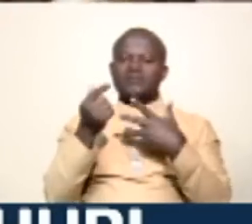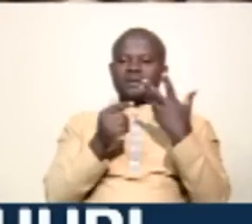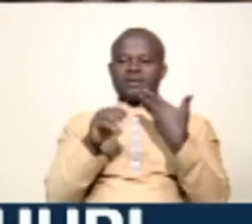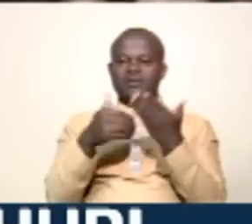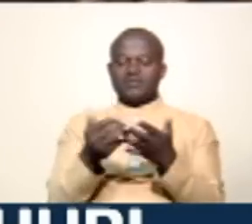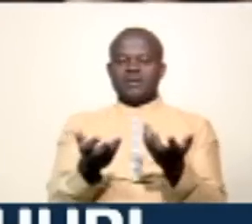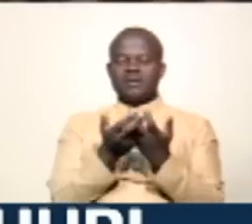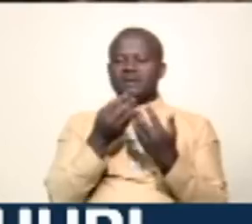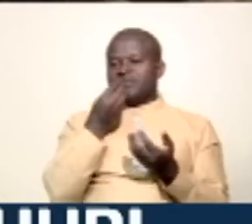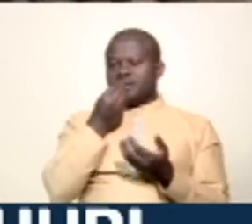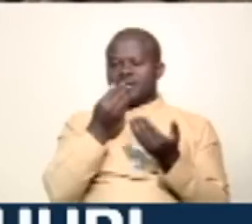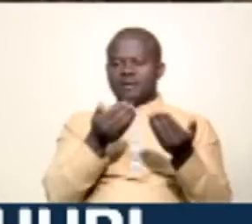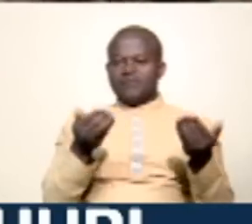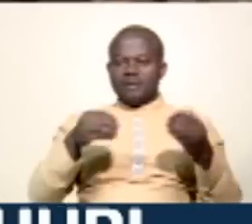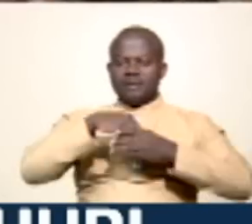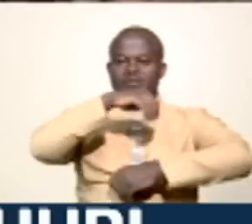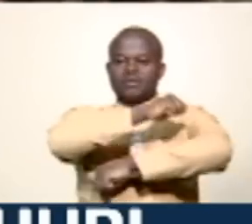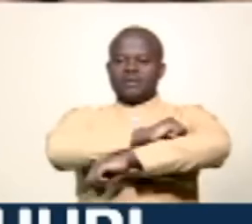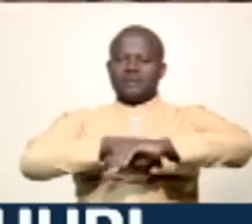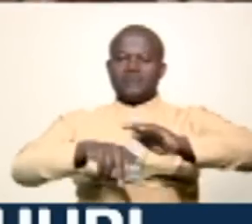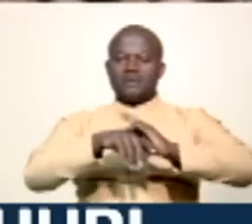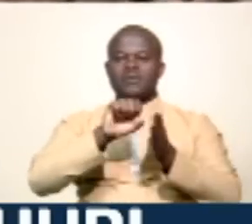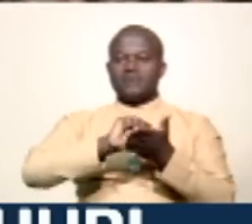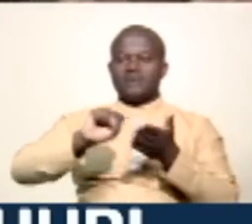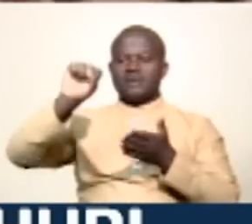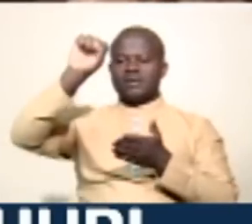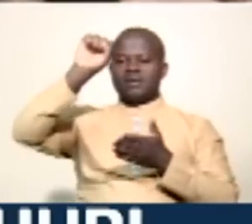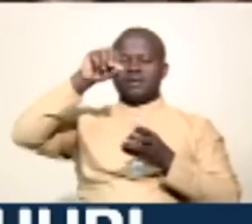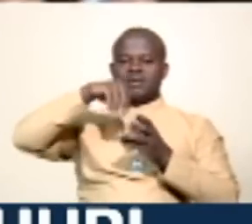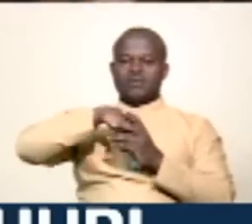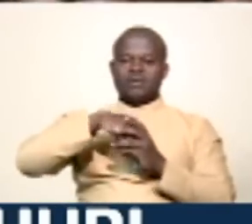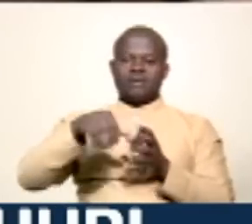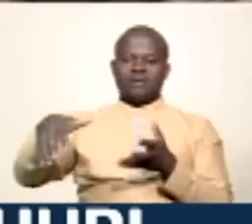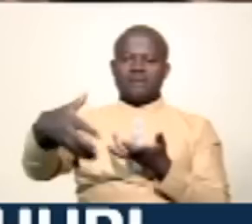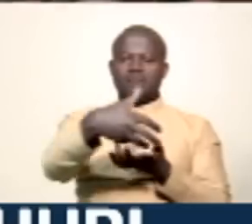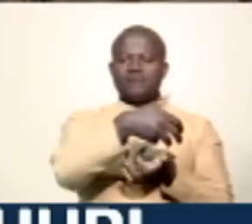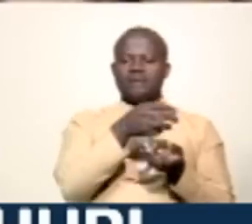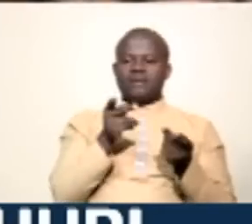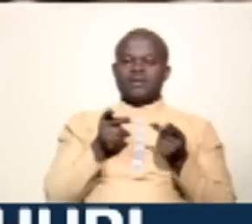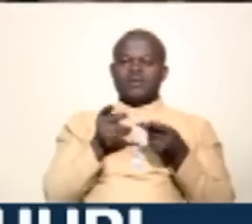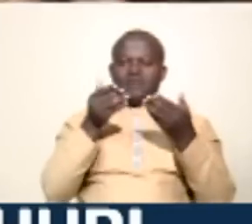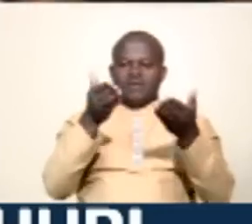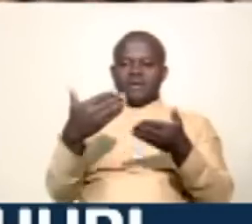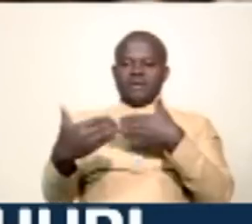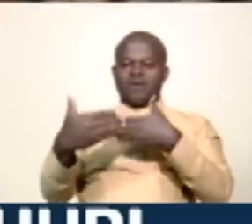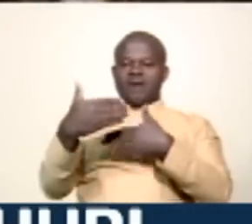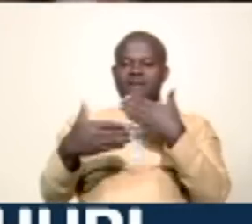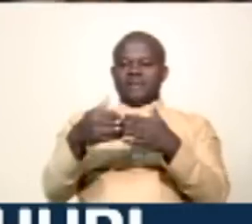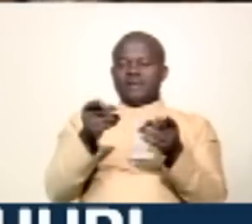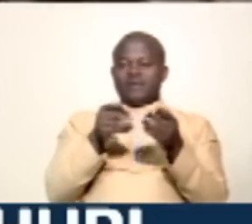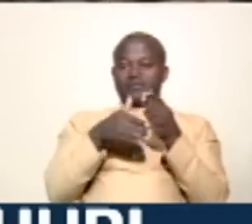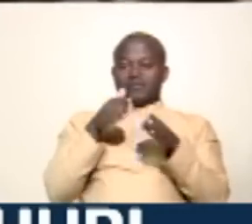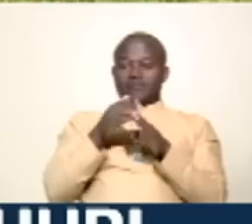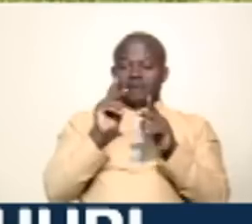n'ibyo kurya by'abana mashuri abanza n'ayisumbuye biri mu guhahirwa aho ngaho hafi ya ikigo cyubatse